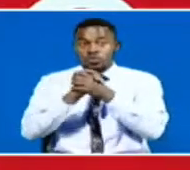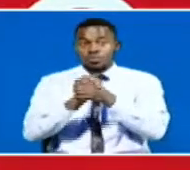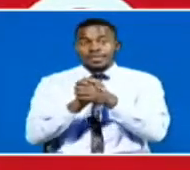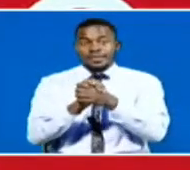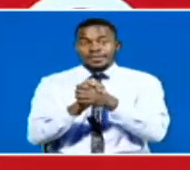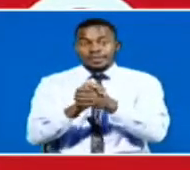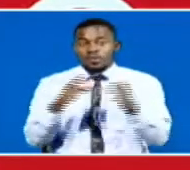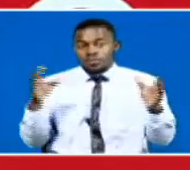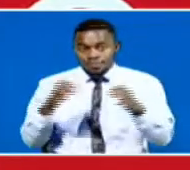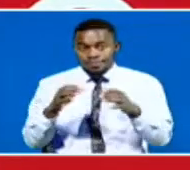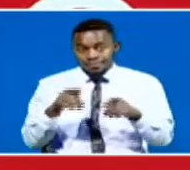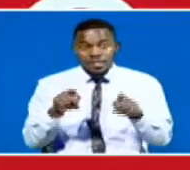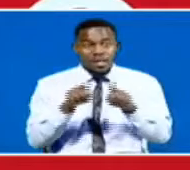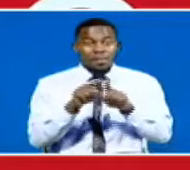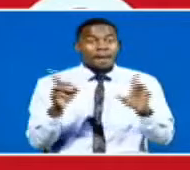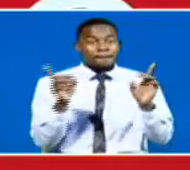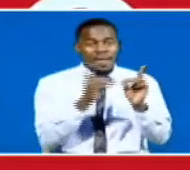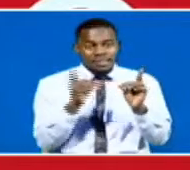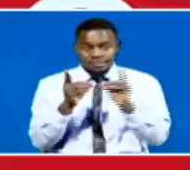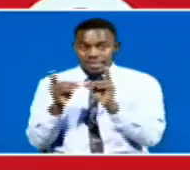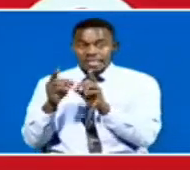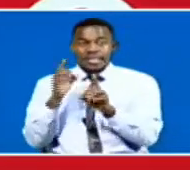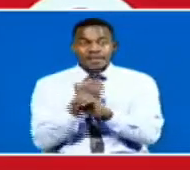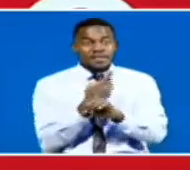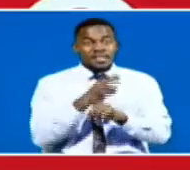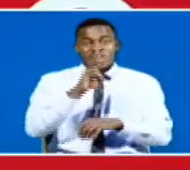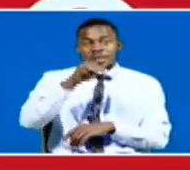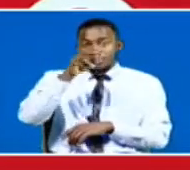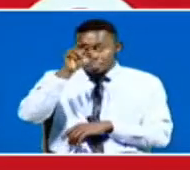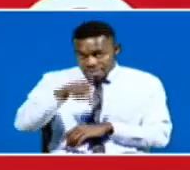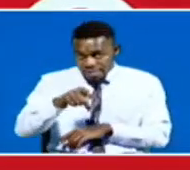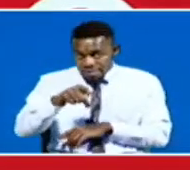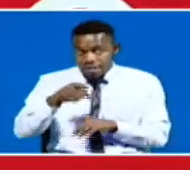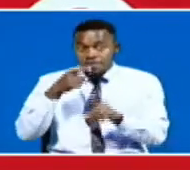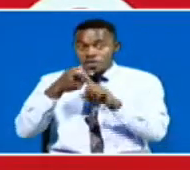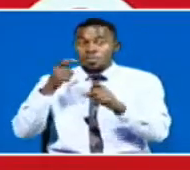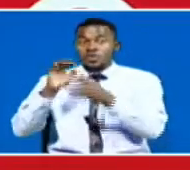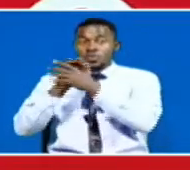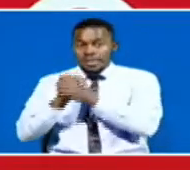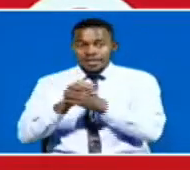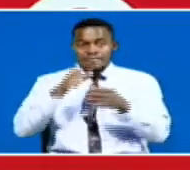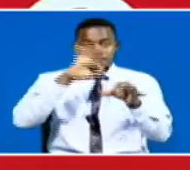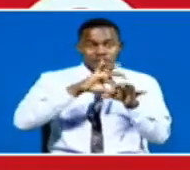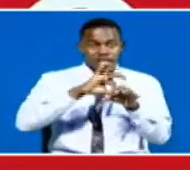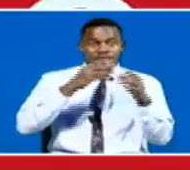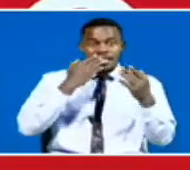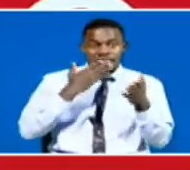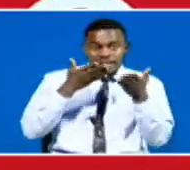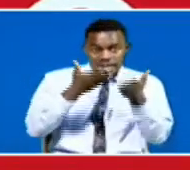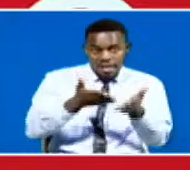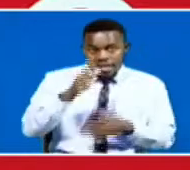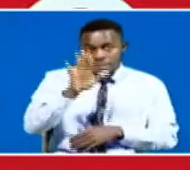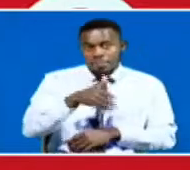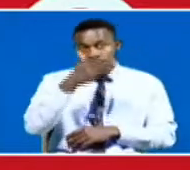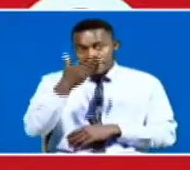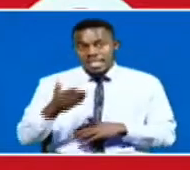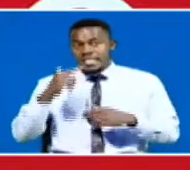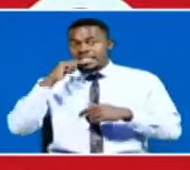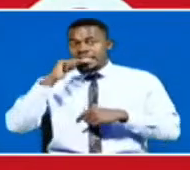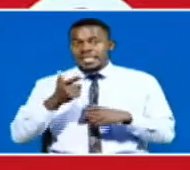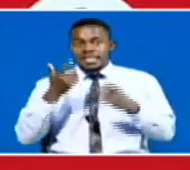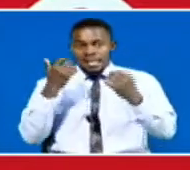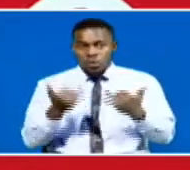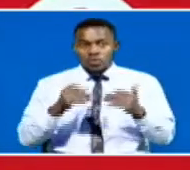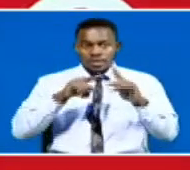Wakizungumza baada ya mkutano na wajumbe wa Jubilee waliochaguliwa, wamesema kuwa wameanza mikakati ya kuingia mashinani kuimarisha chama